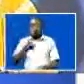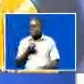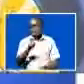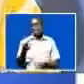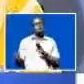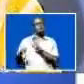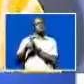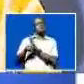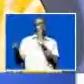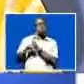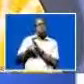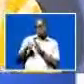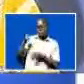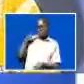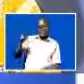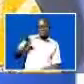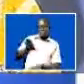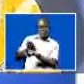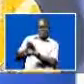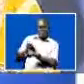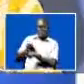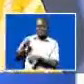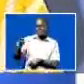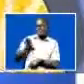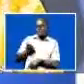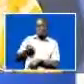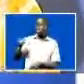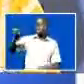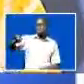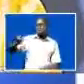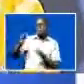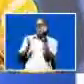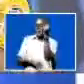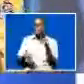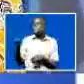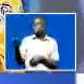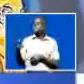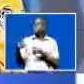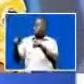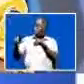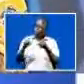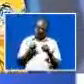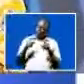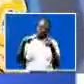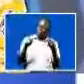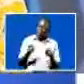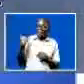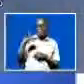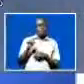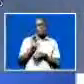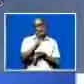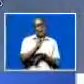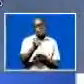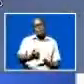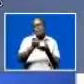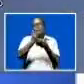sola. Mwamuona yule. Yule basi msimuone vile. Yule ana hivi, umemwambia ama ulikuwa umemwekea hapo